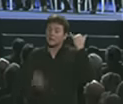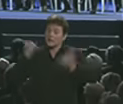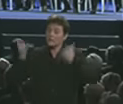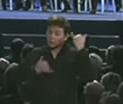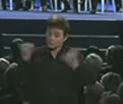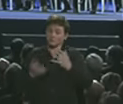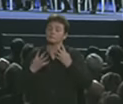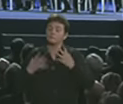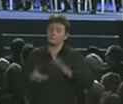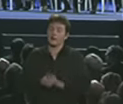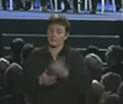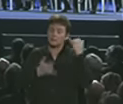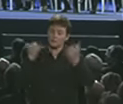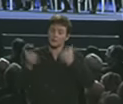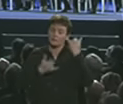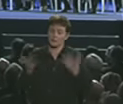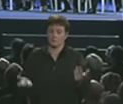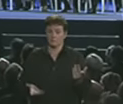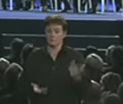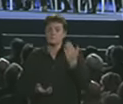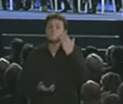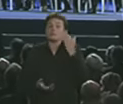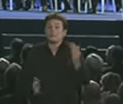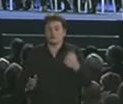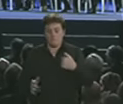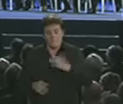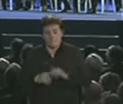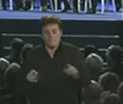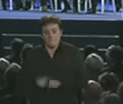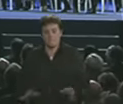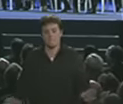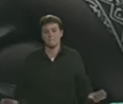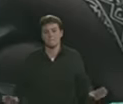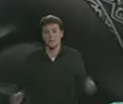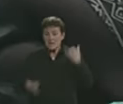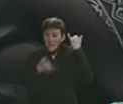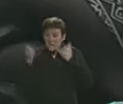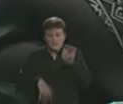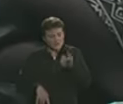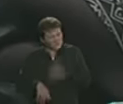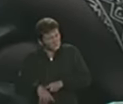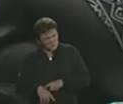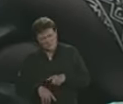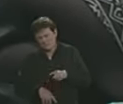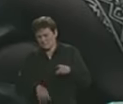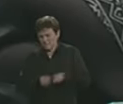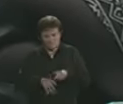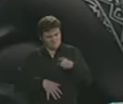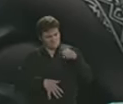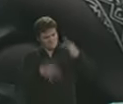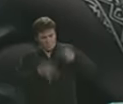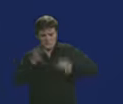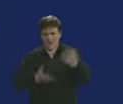Imaginez, mes chers amis, que nous nous soyons prêtés à cela. Imaginez le procès en sorcellerie,